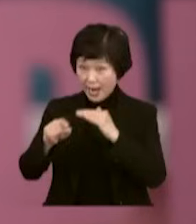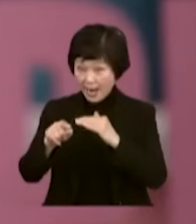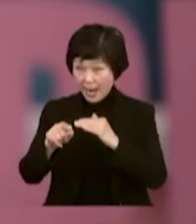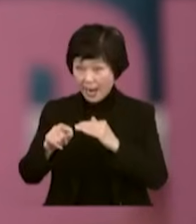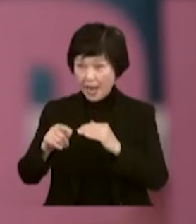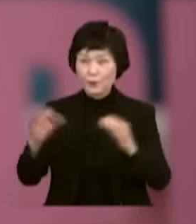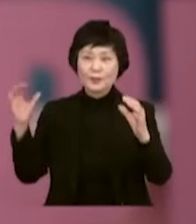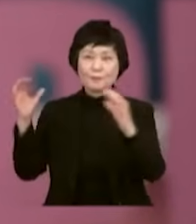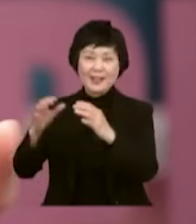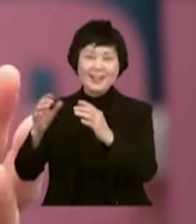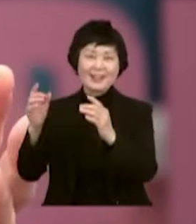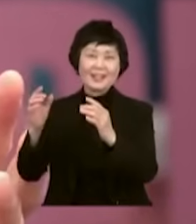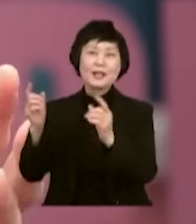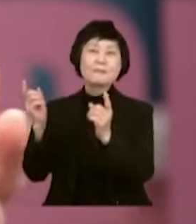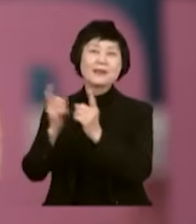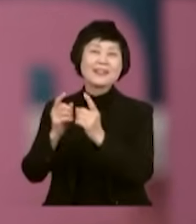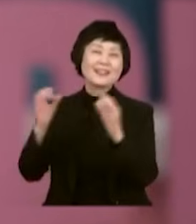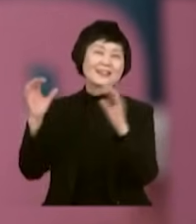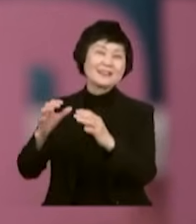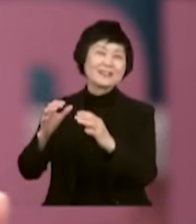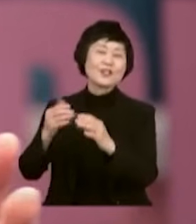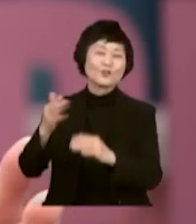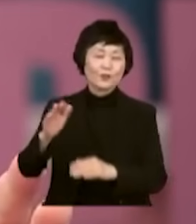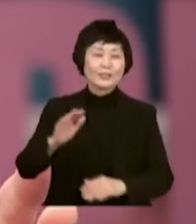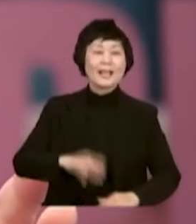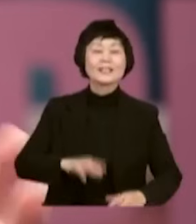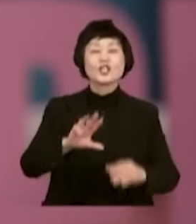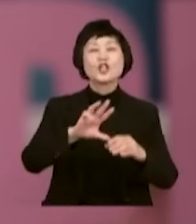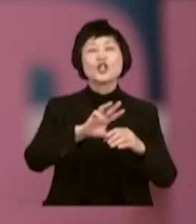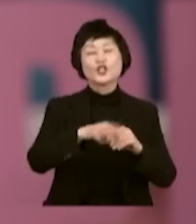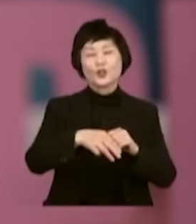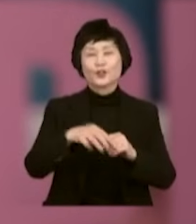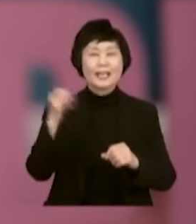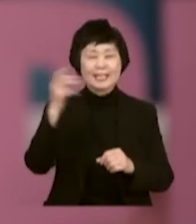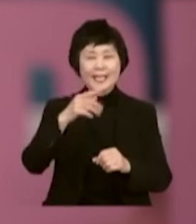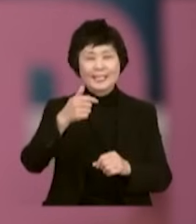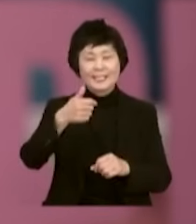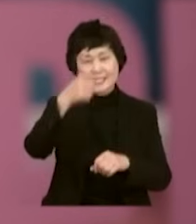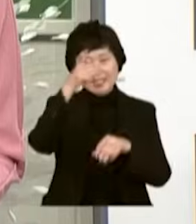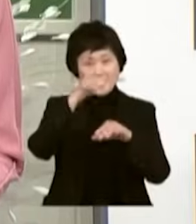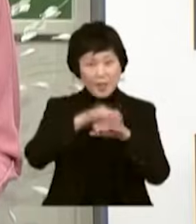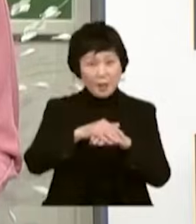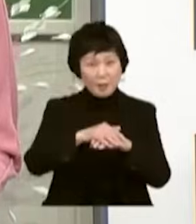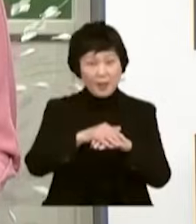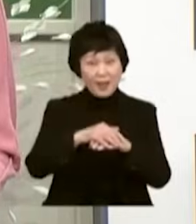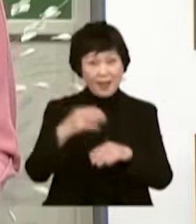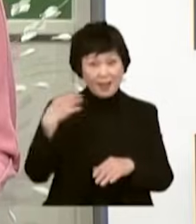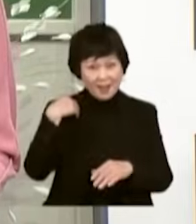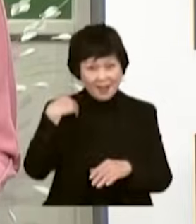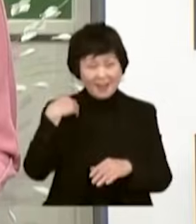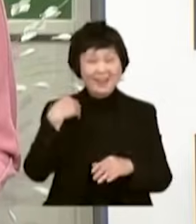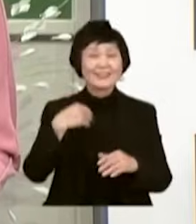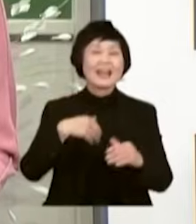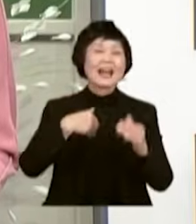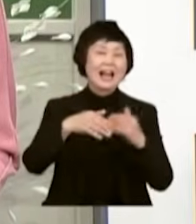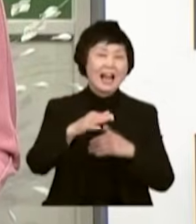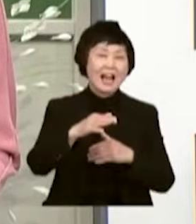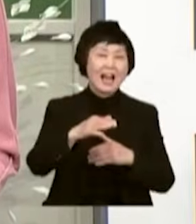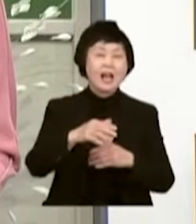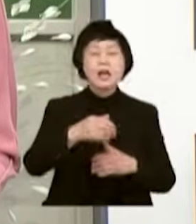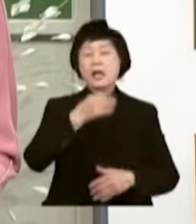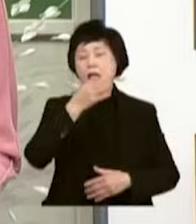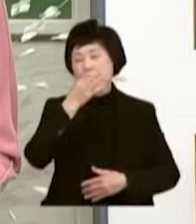주고서 저는 그날 이제 철원으로 집회를 막 달려가는데 피곤한 게 아니라 막 눈물이 나요. 너무 하나님, 기뻐서. 너무 기뻐서